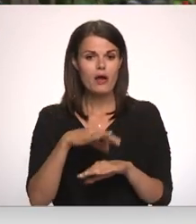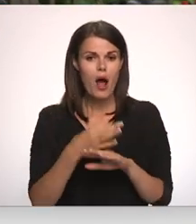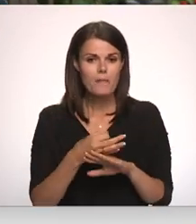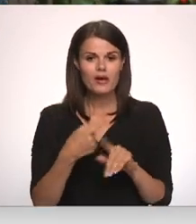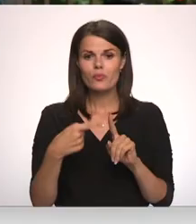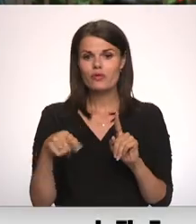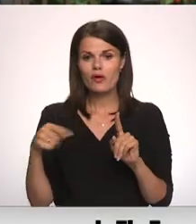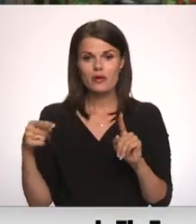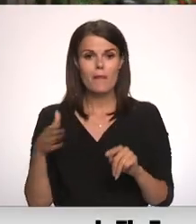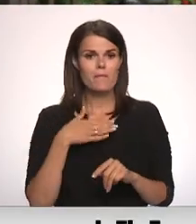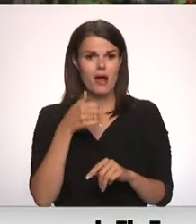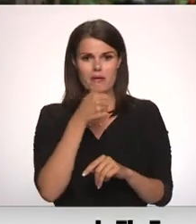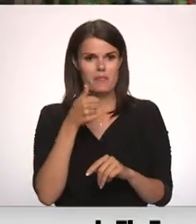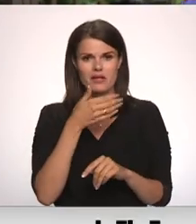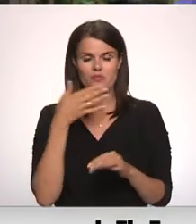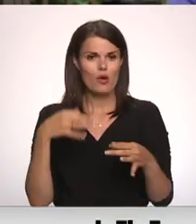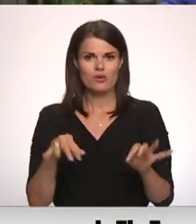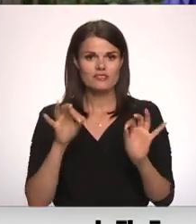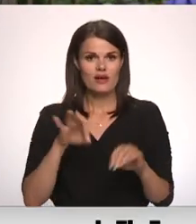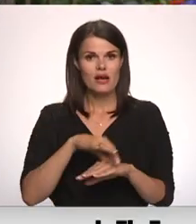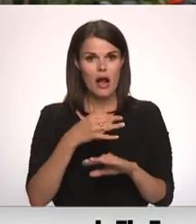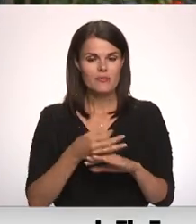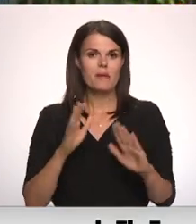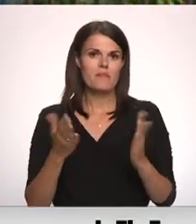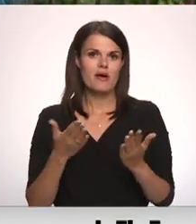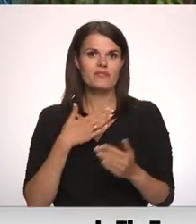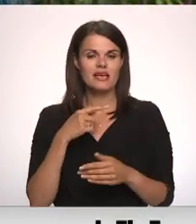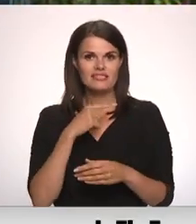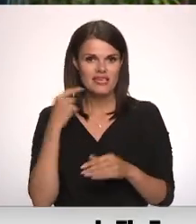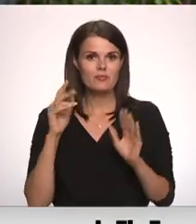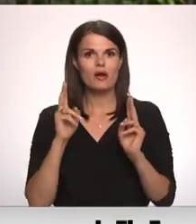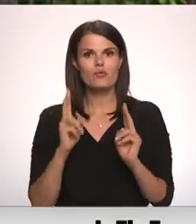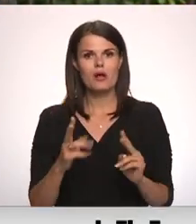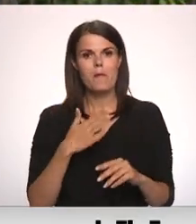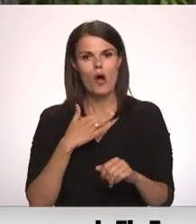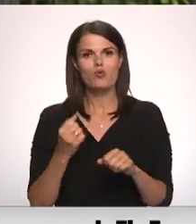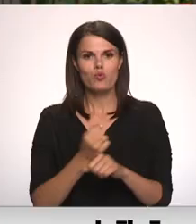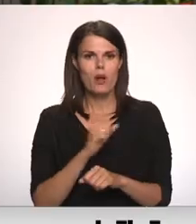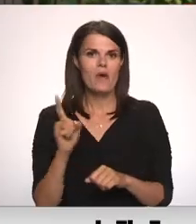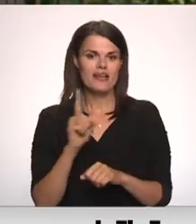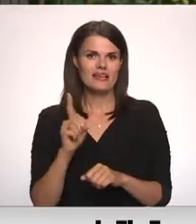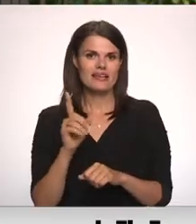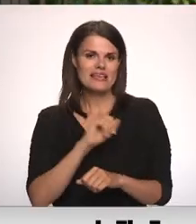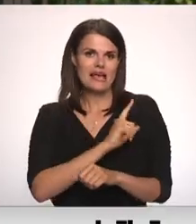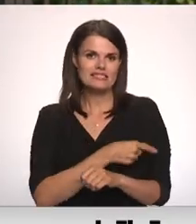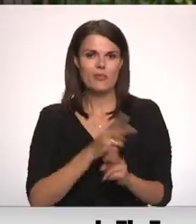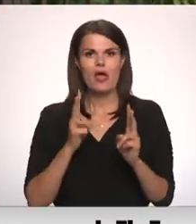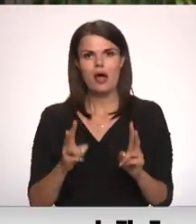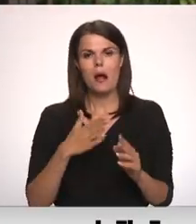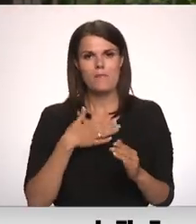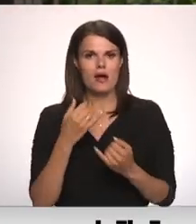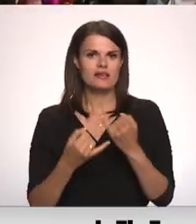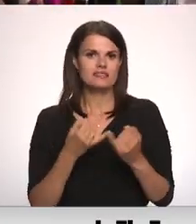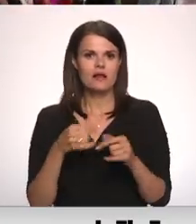Varbūt man personīgi tas nav svarīgi apprecēties, bet es gribētu, ka man tomēr ir tāda opcija, ka man cienītu kā pilnvērtīgu